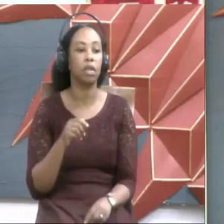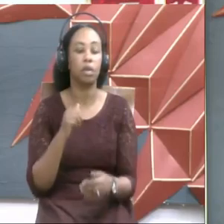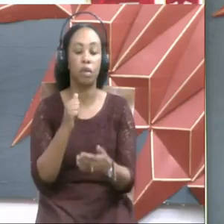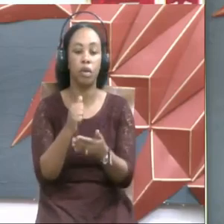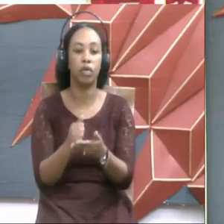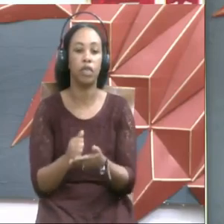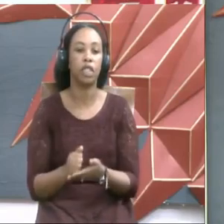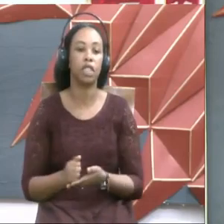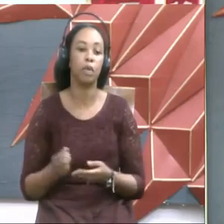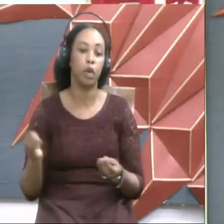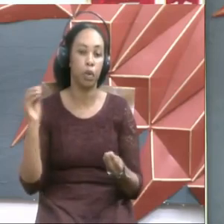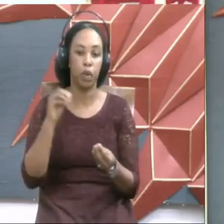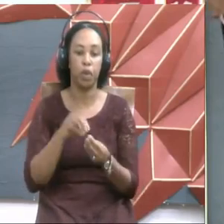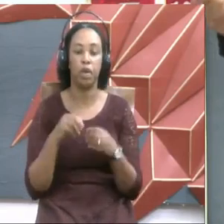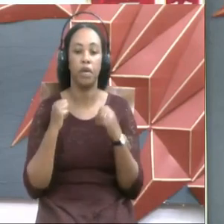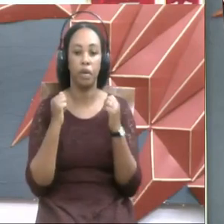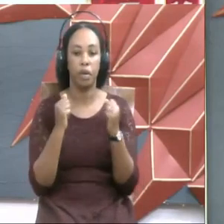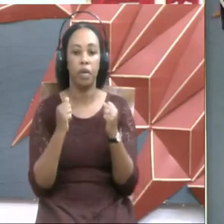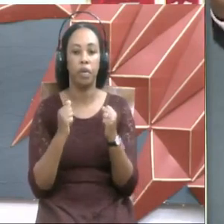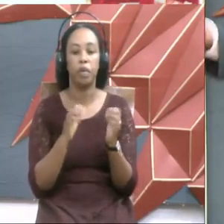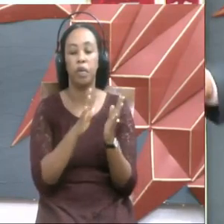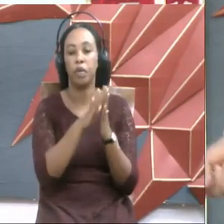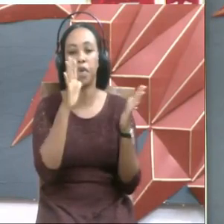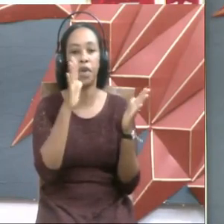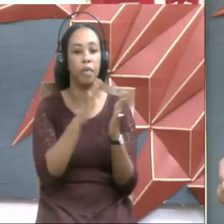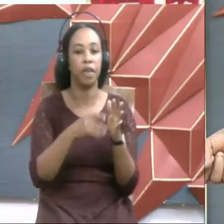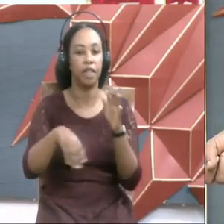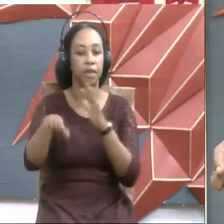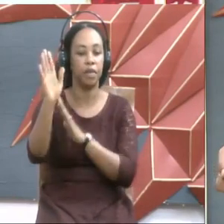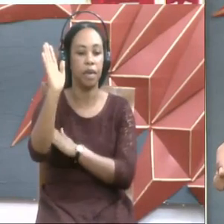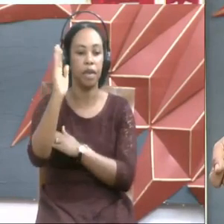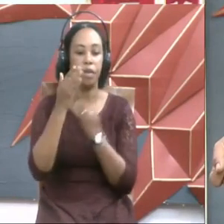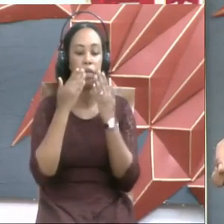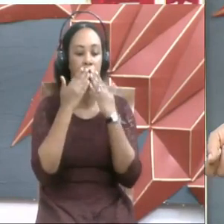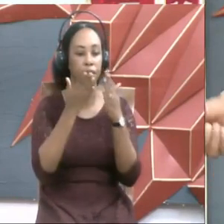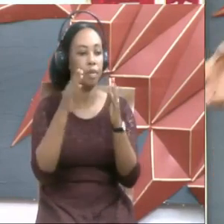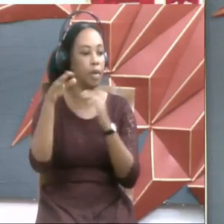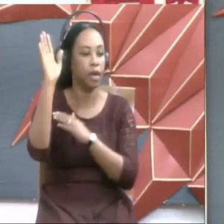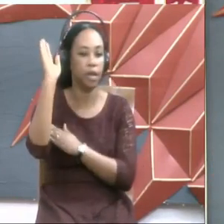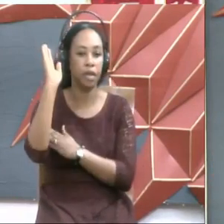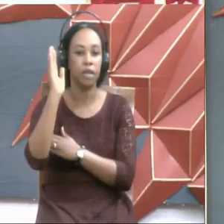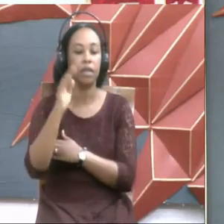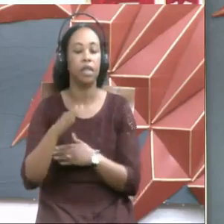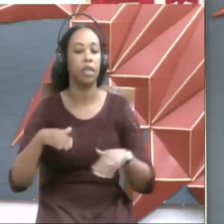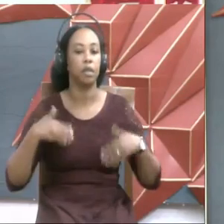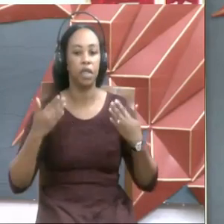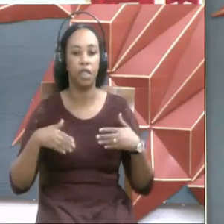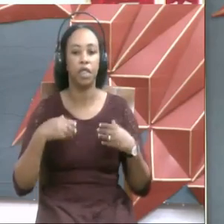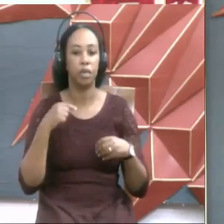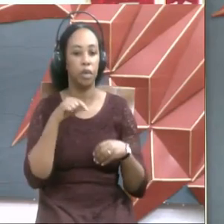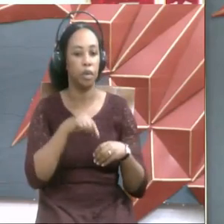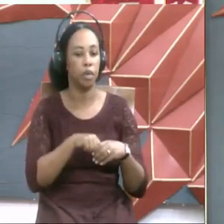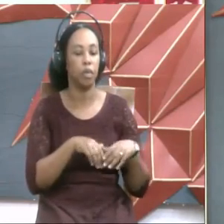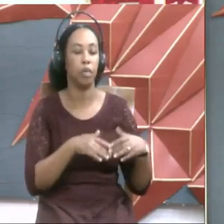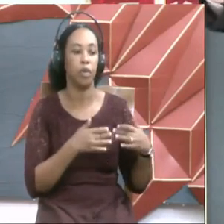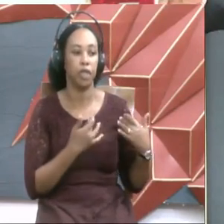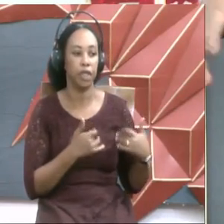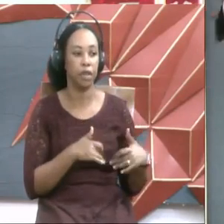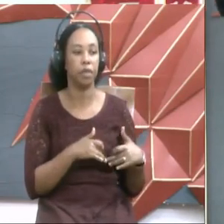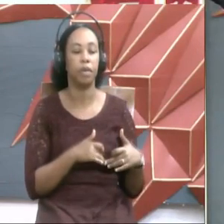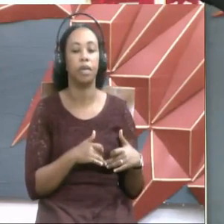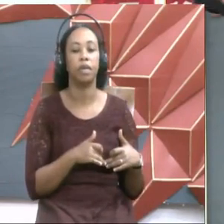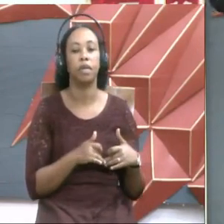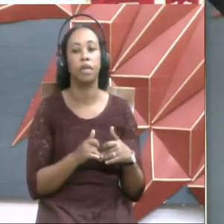batwongerera imbaraga mu guhimbaza Imana no gushima Imana. Ibyishimo biba mu mutima ariko hari